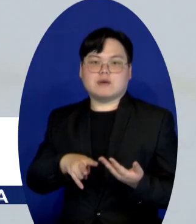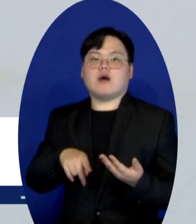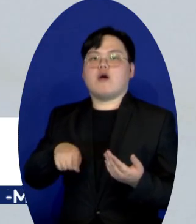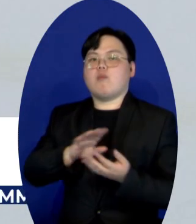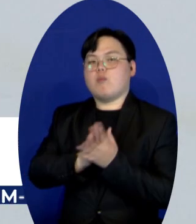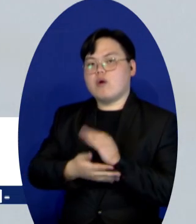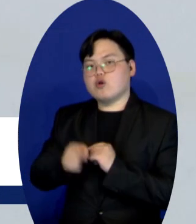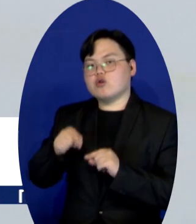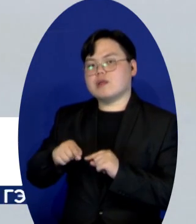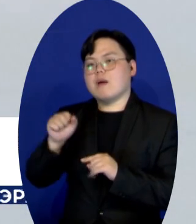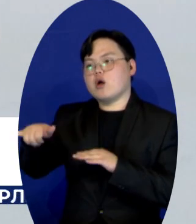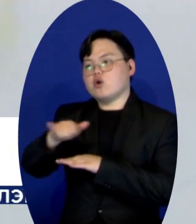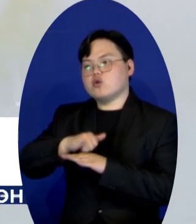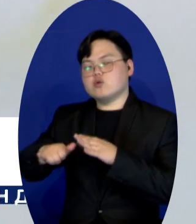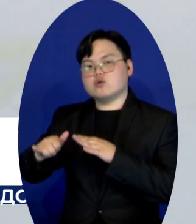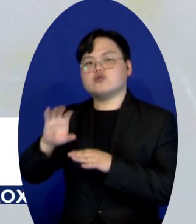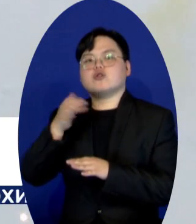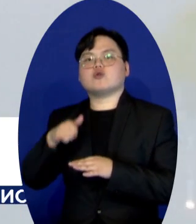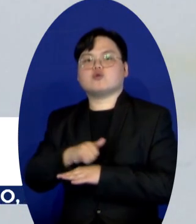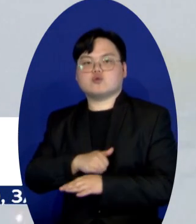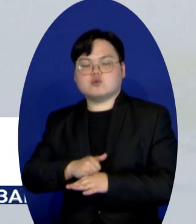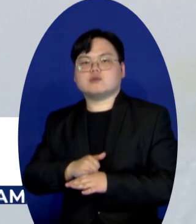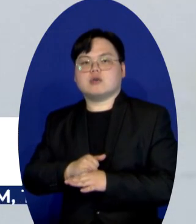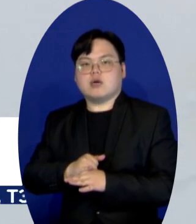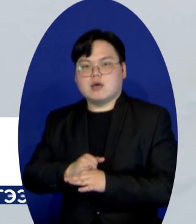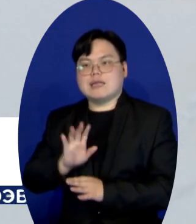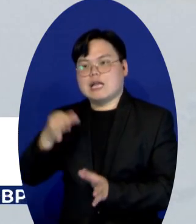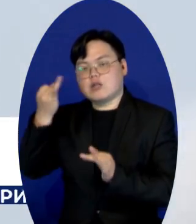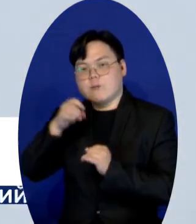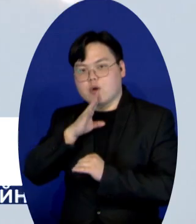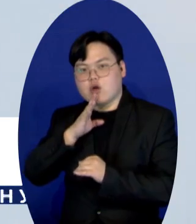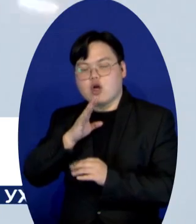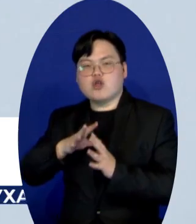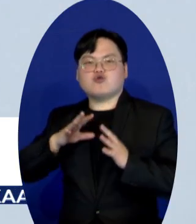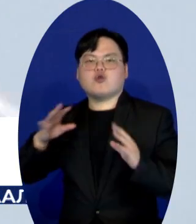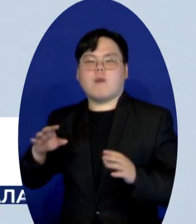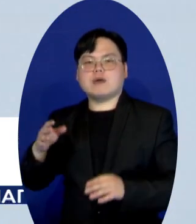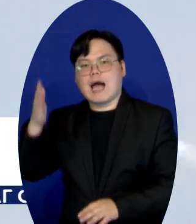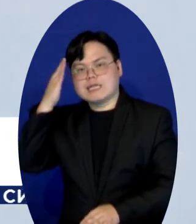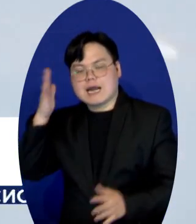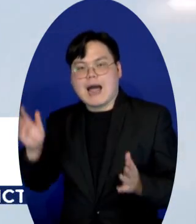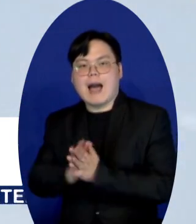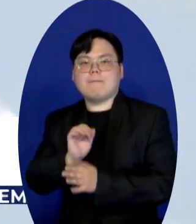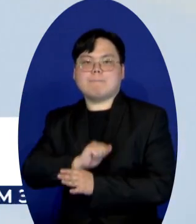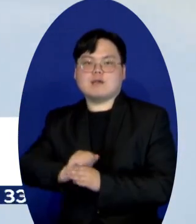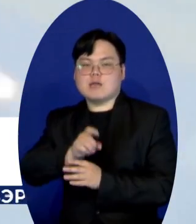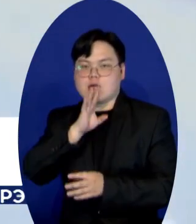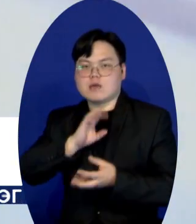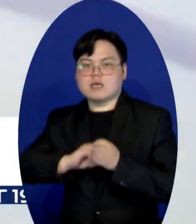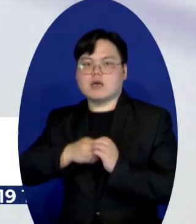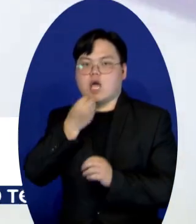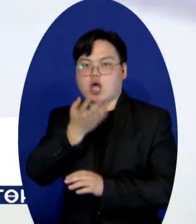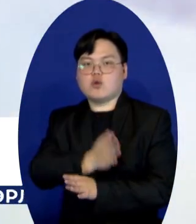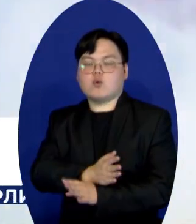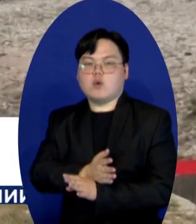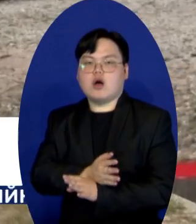мөн Америк нэгдсэн улс Өмнө Цолонгосын цэргийнхэн эрт 7 оногт сүүлийн жилдүүдэд болоогүй томоохон хүрээтэй хамтарсан цэргийн сургууль явуулахар болсноо